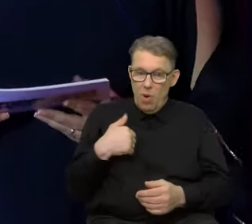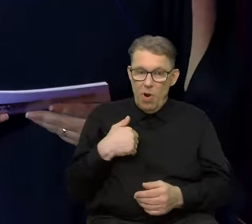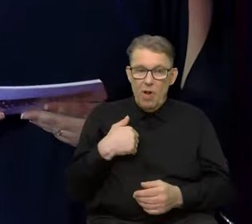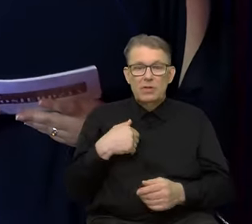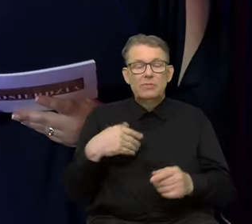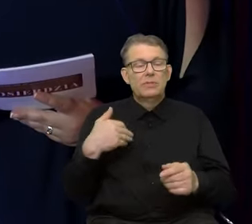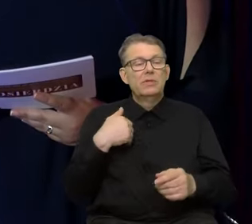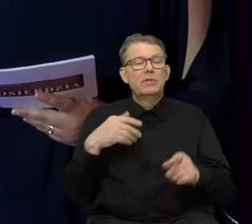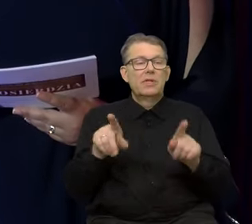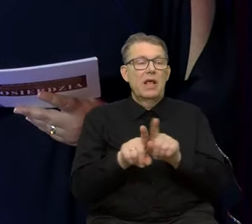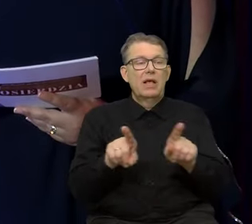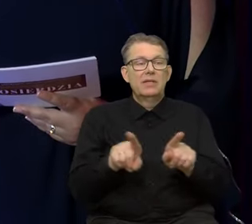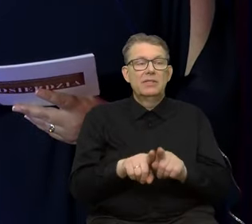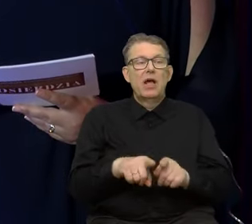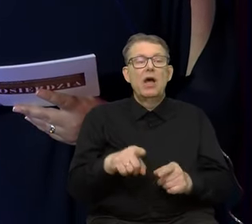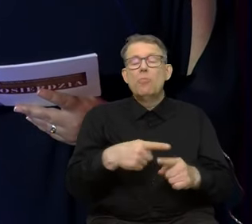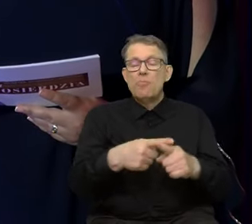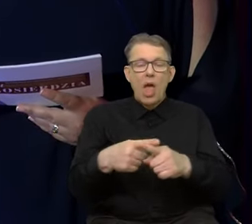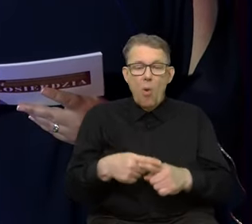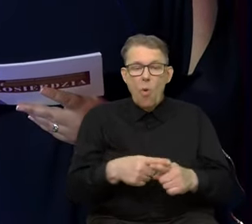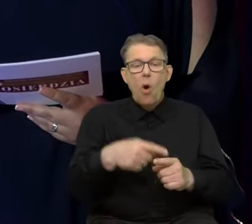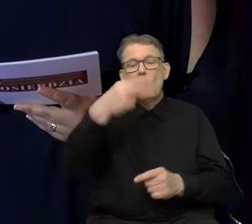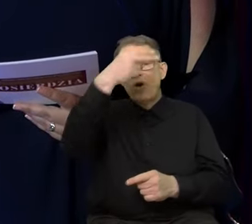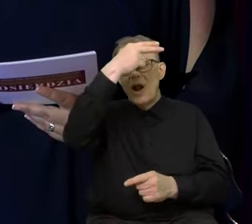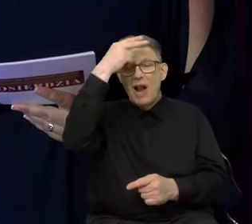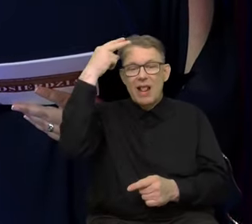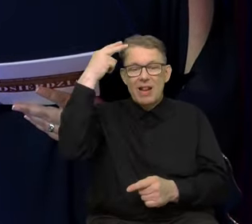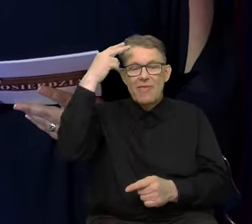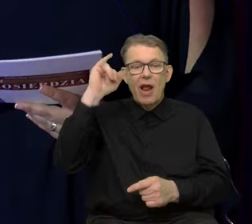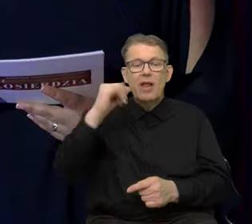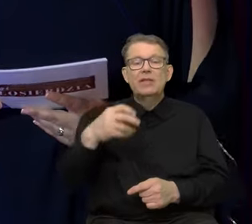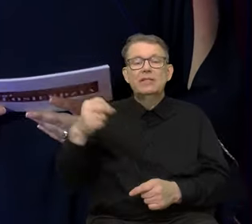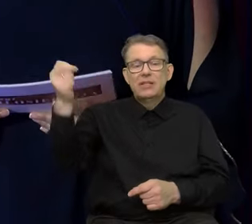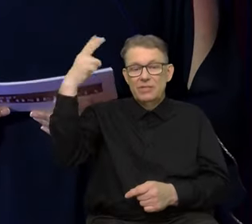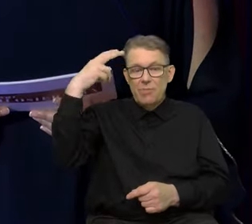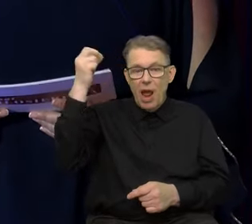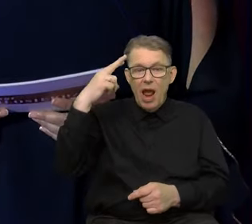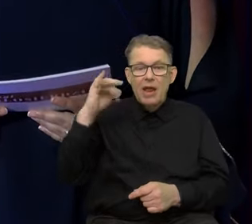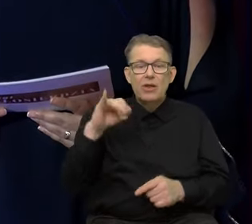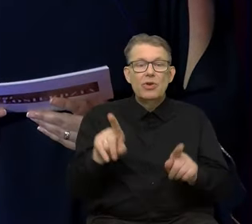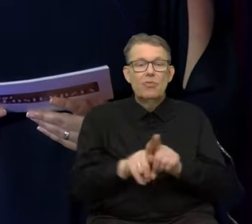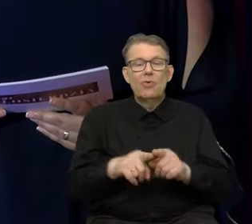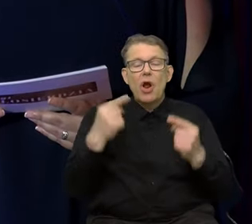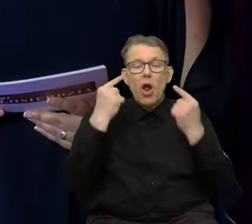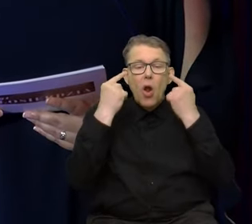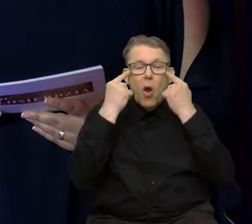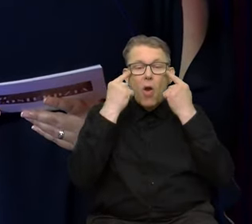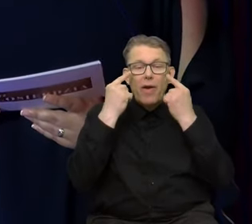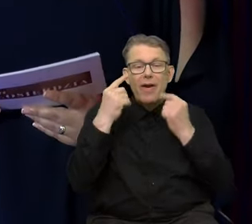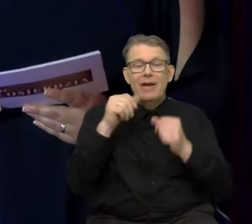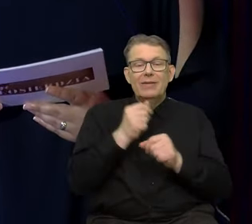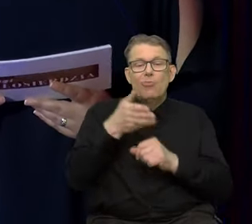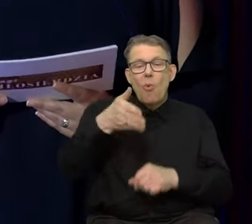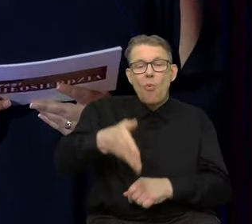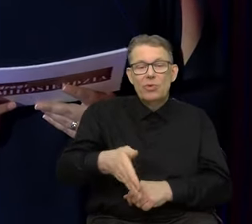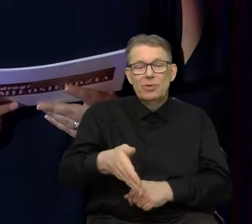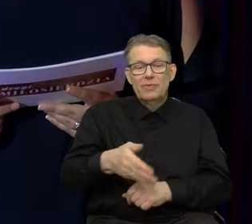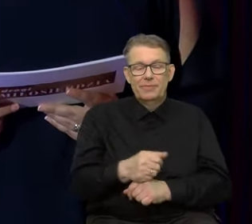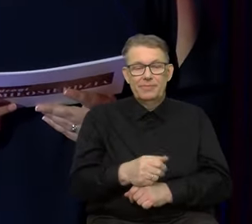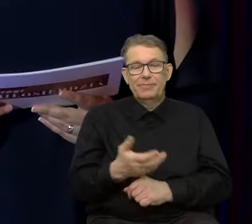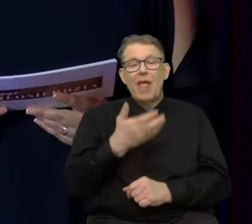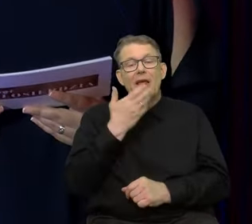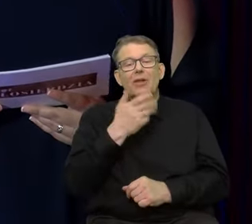Białoruś, na Litwę, a również do Hiszpanii, a nawet do Korei Południowej. Ciepłe